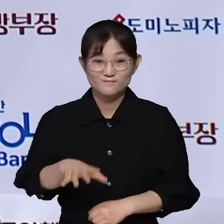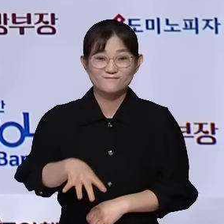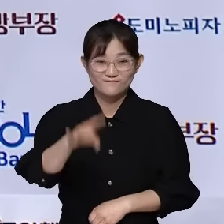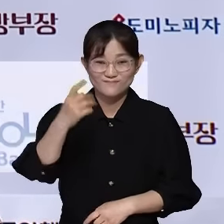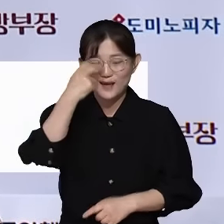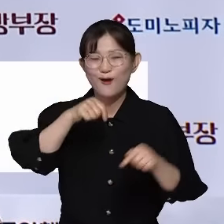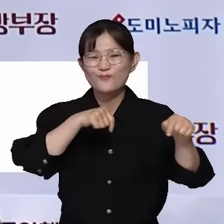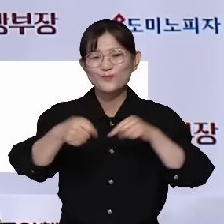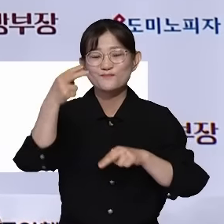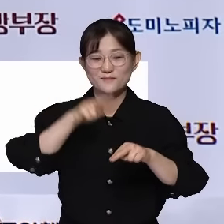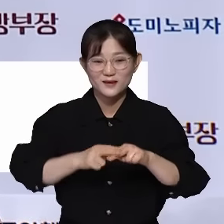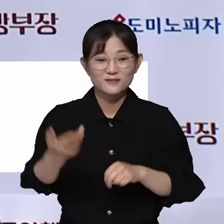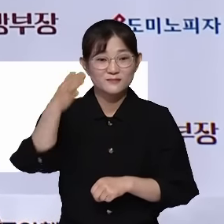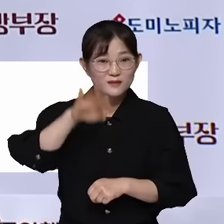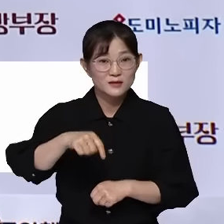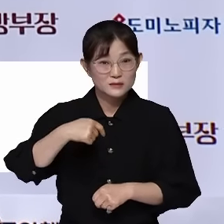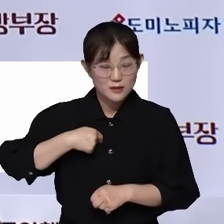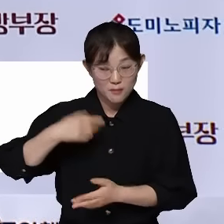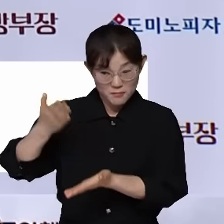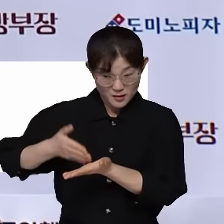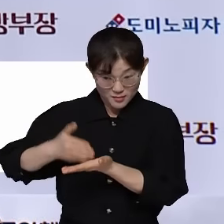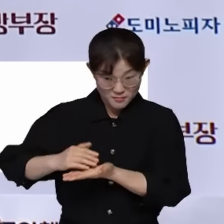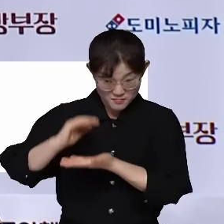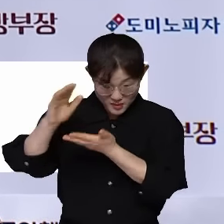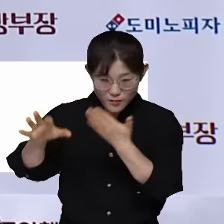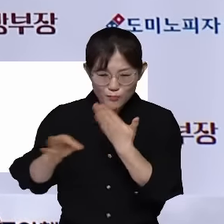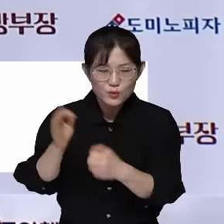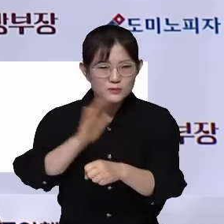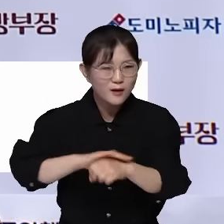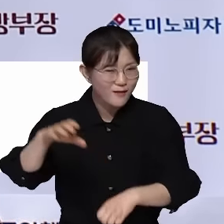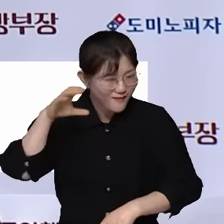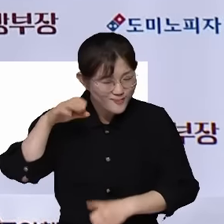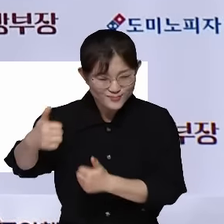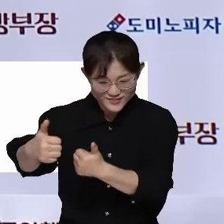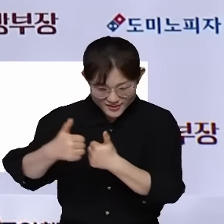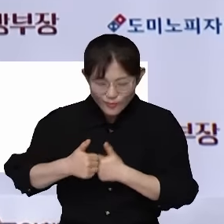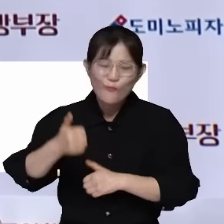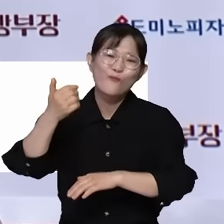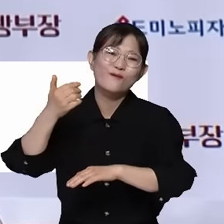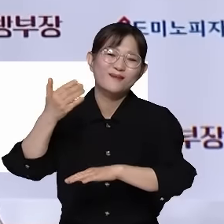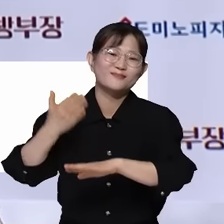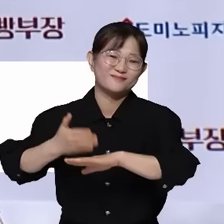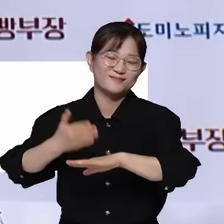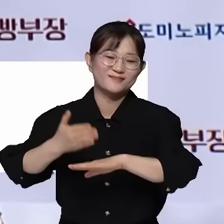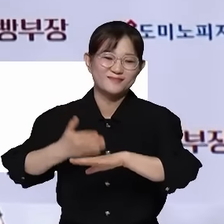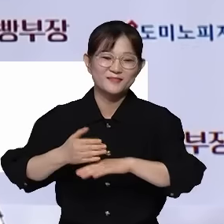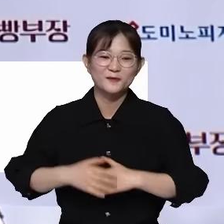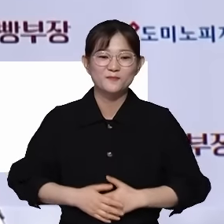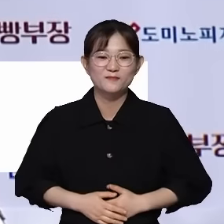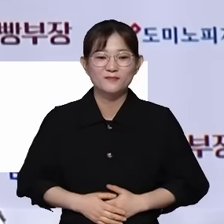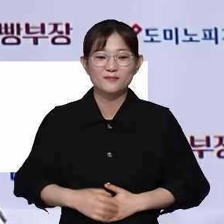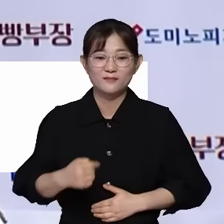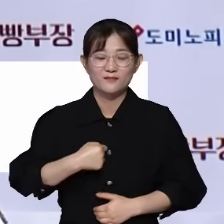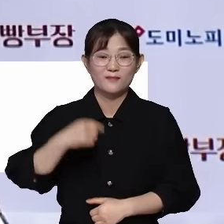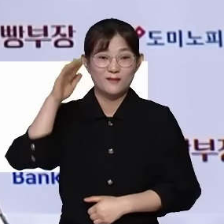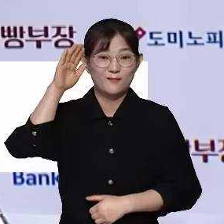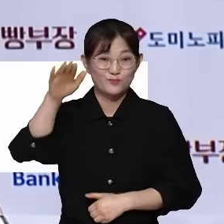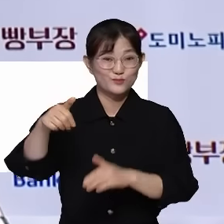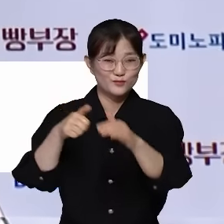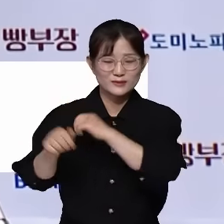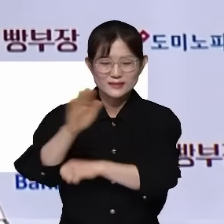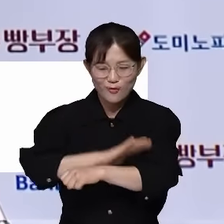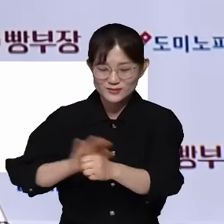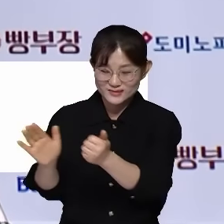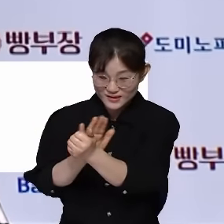이 얘기에 귀 담아주고 잘 따라와줘서 너무나도 고맙고 저도 앞으로 선수들께 더